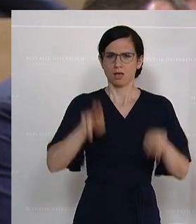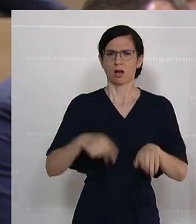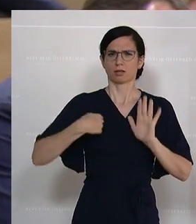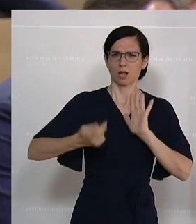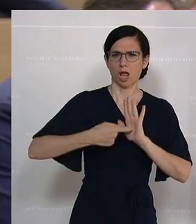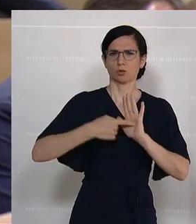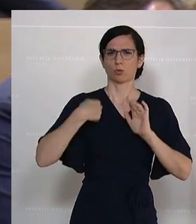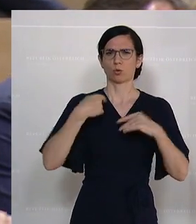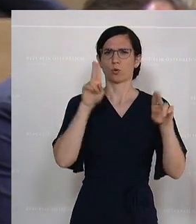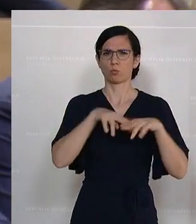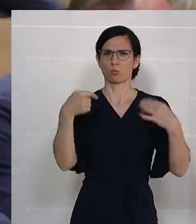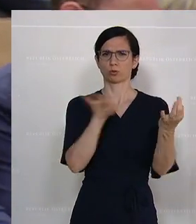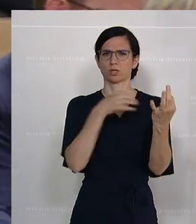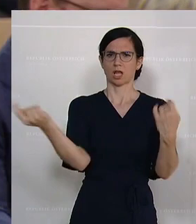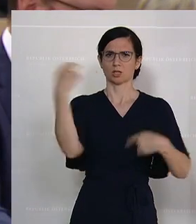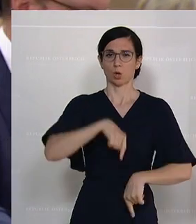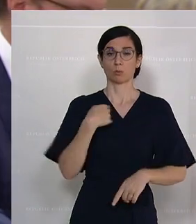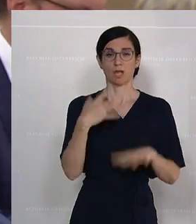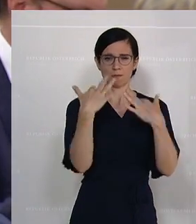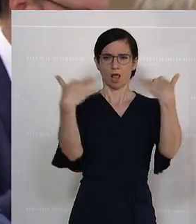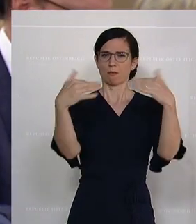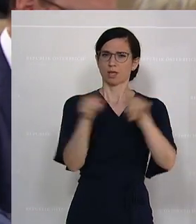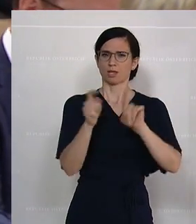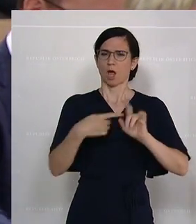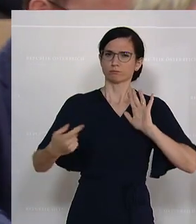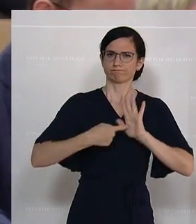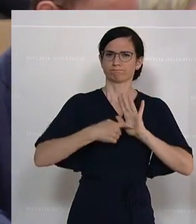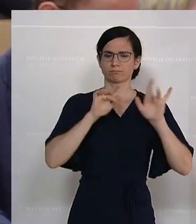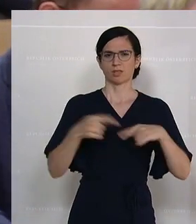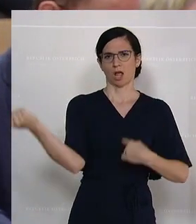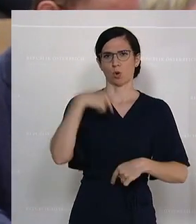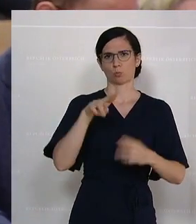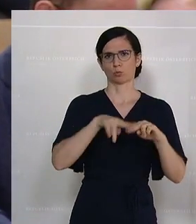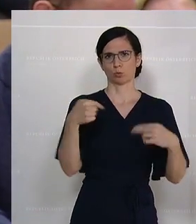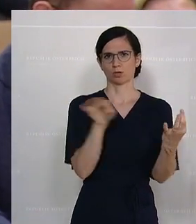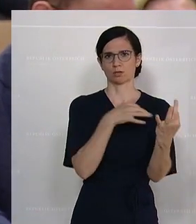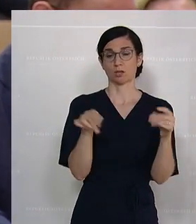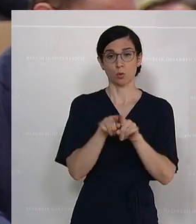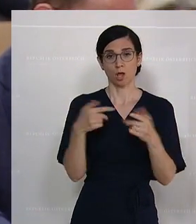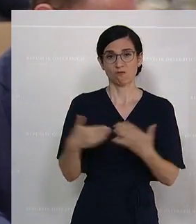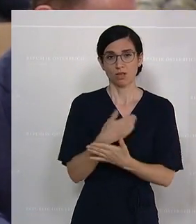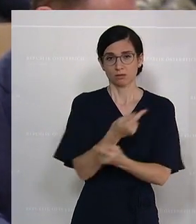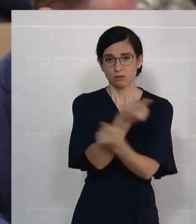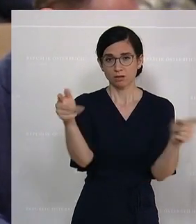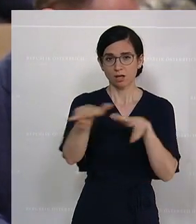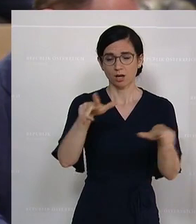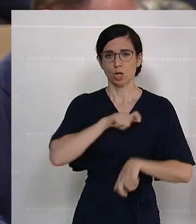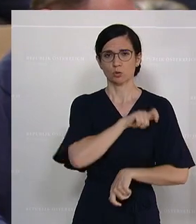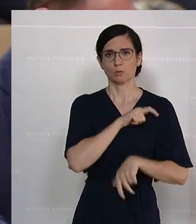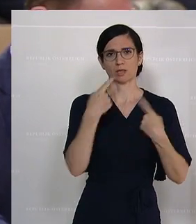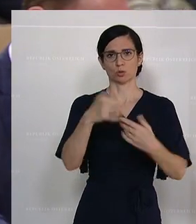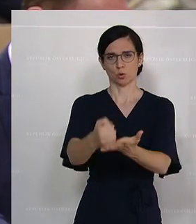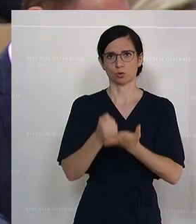finde auch dass das parlament ein recht darauf hat und ehrlich gesagt sollten das auch die vertreter der regierungsparteien unterstützt